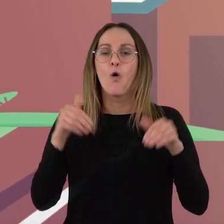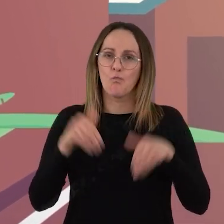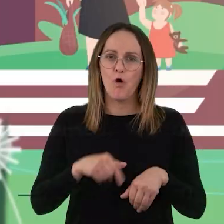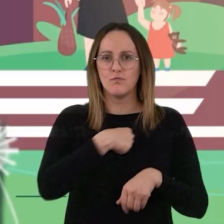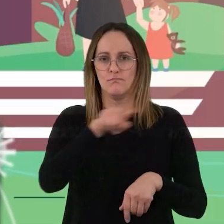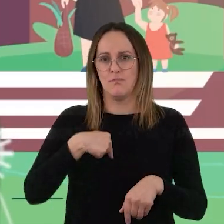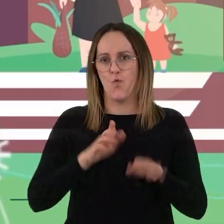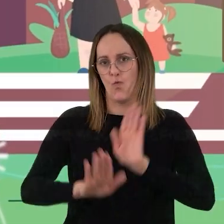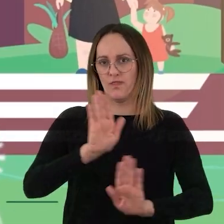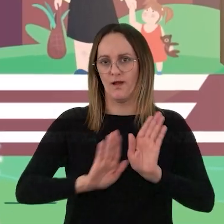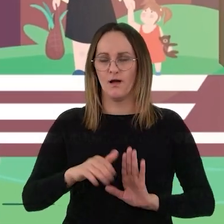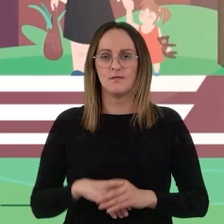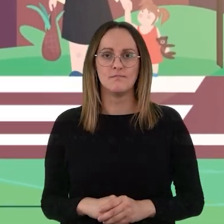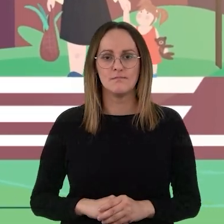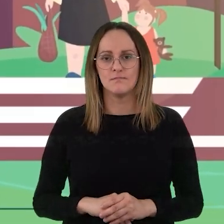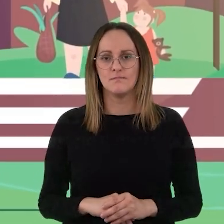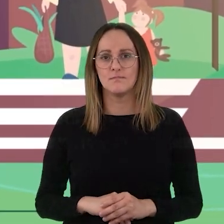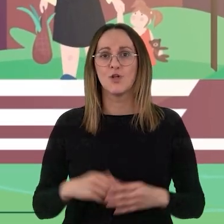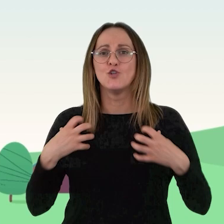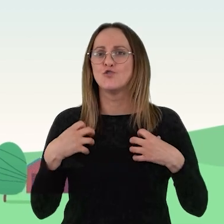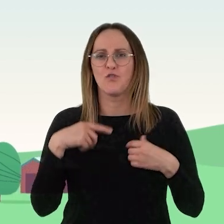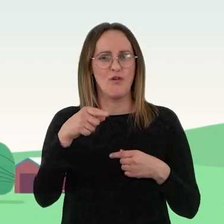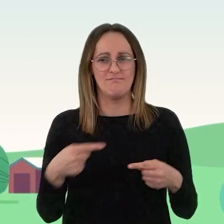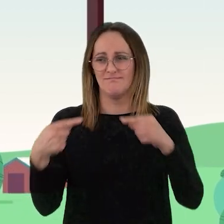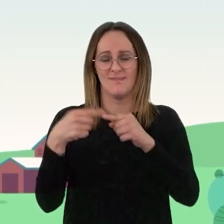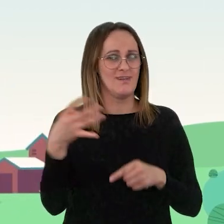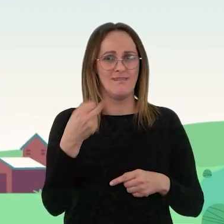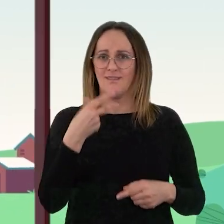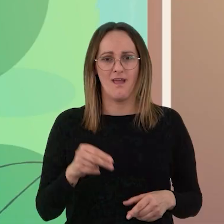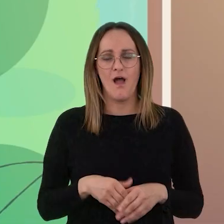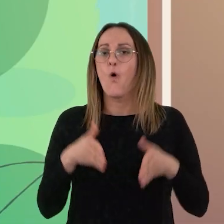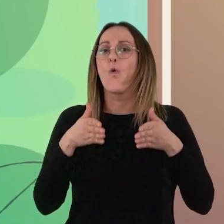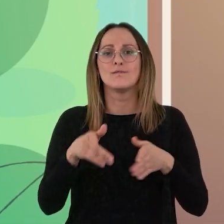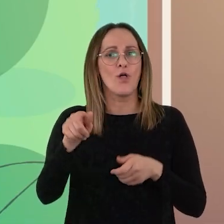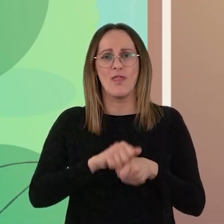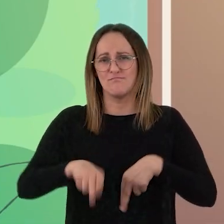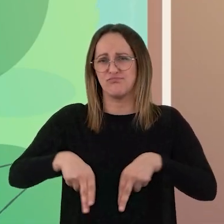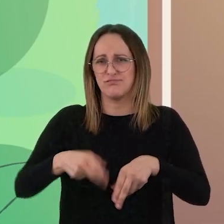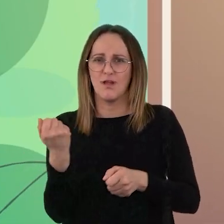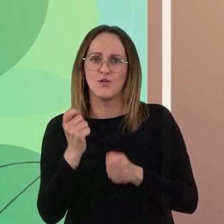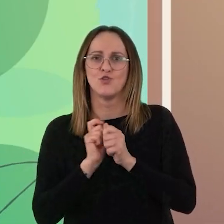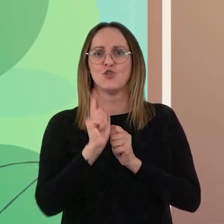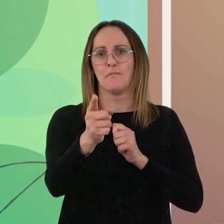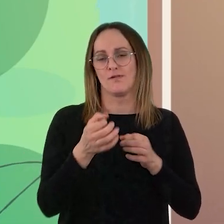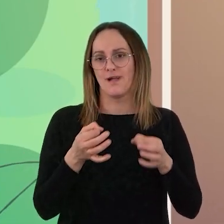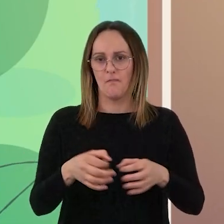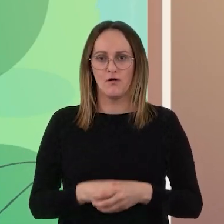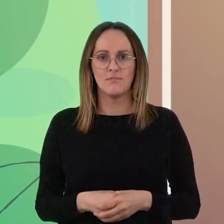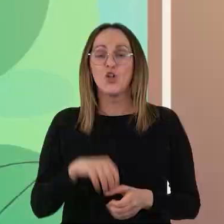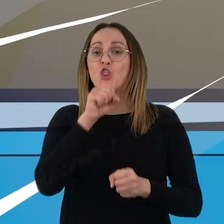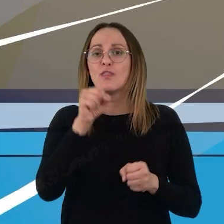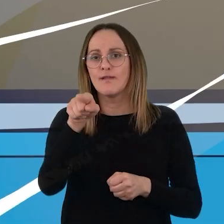tragedii, których wszyscy wolelibyśmy uniknąć. Życie to nie gra komputerowa, a ulica nie jest torem wyścigowym i